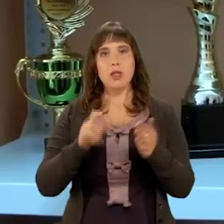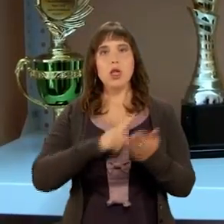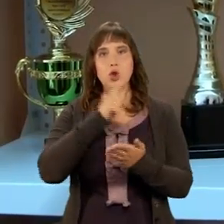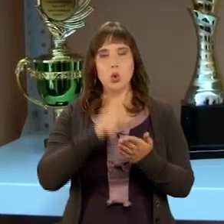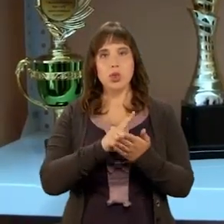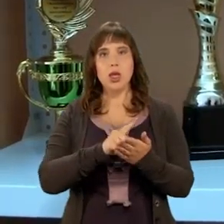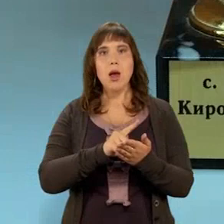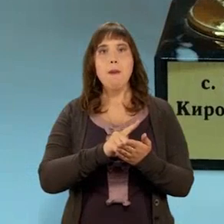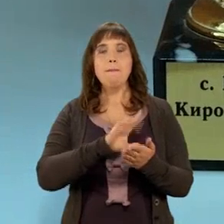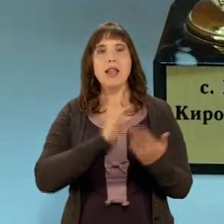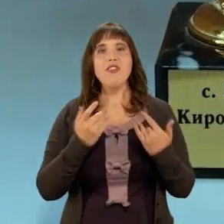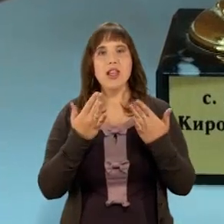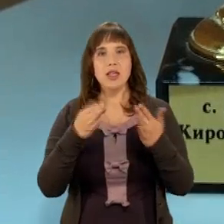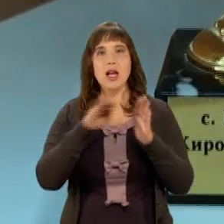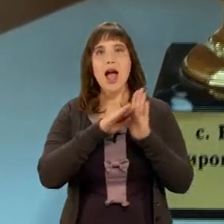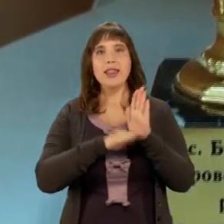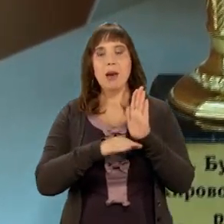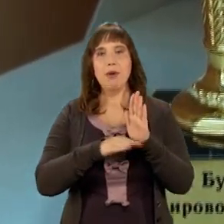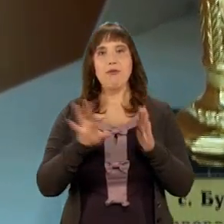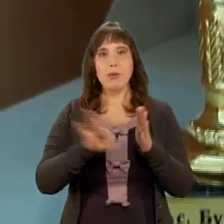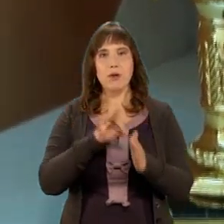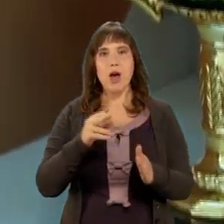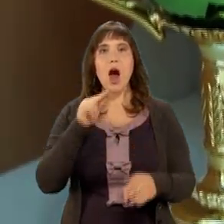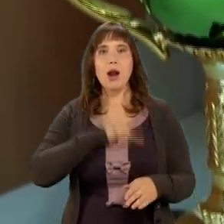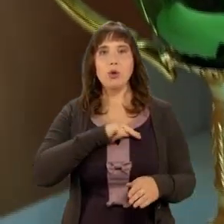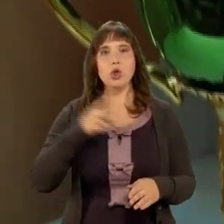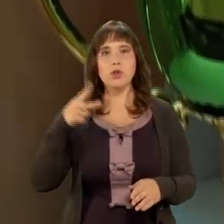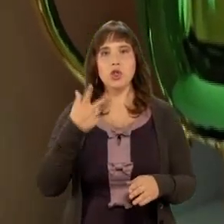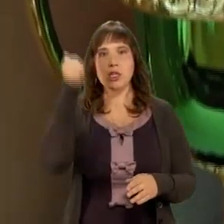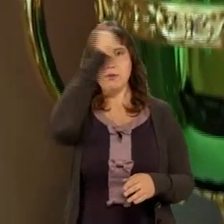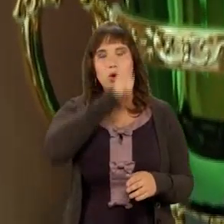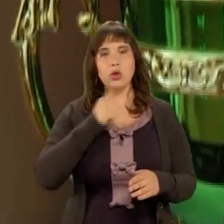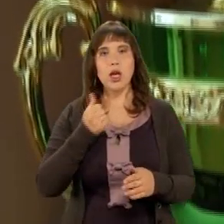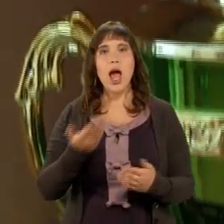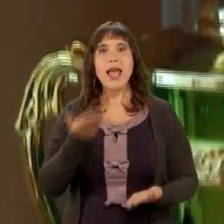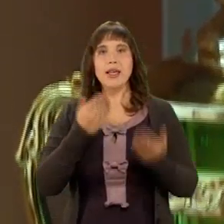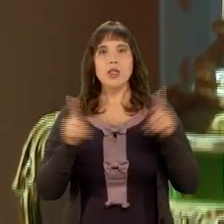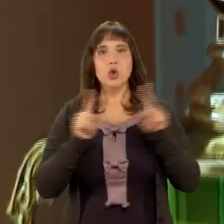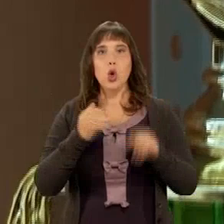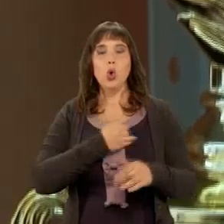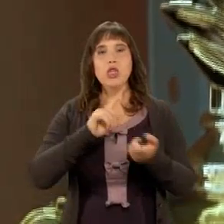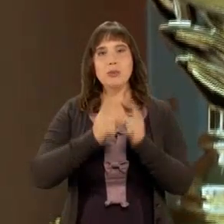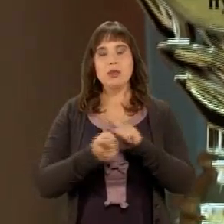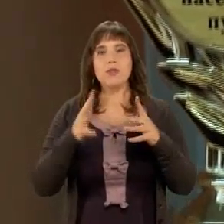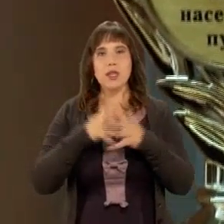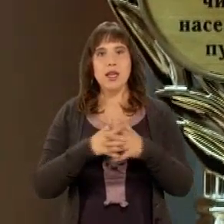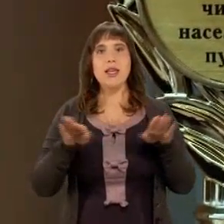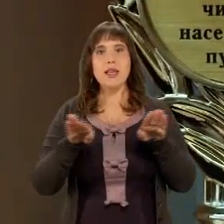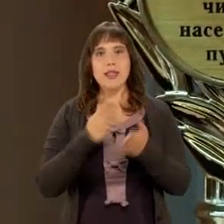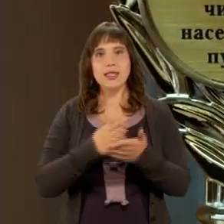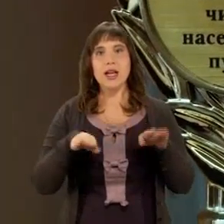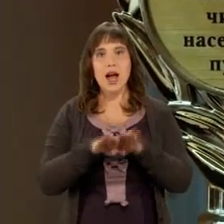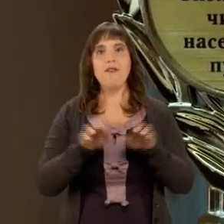выборная, то есть я прошла несколько этапов выборов. Ну, работаю вот с 2003 года. И если ты что-то хочешь изменить в селе, у тебя есть